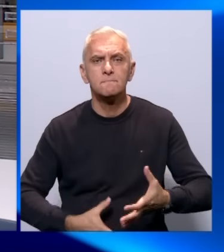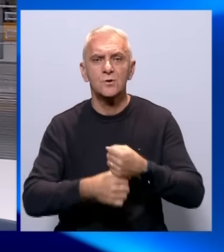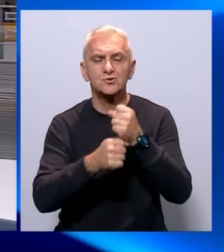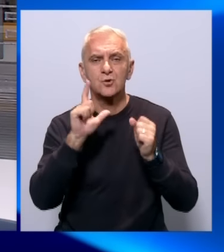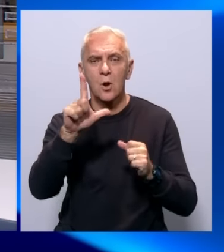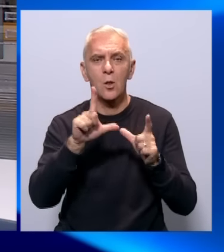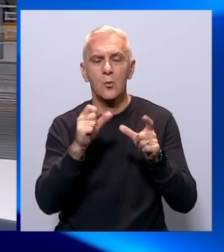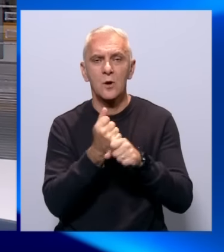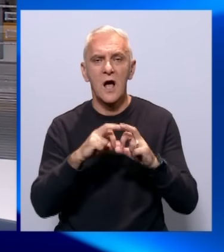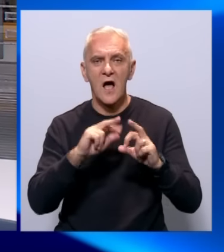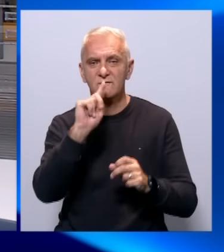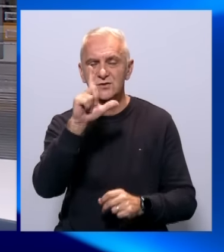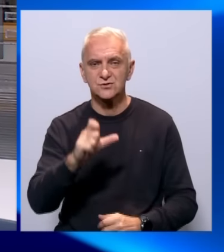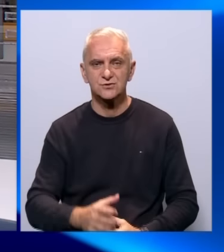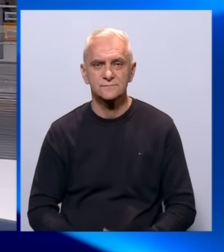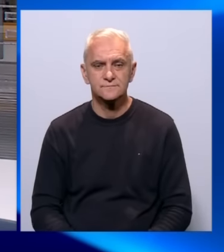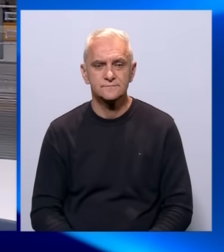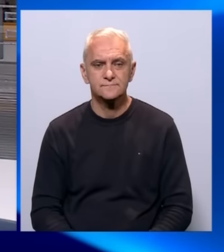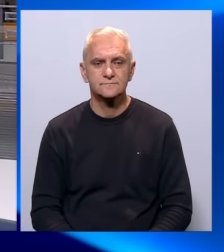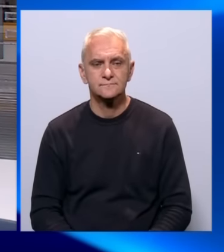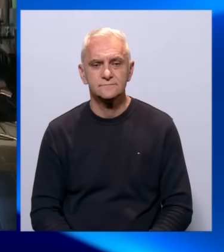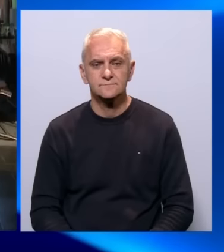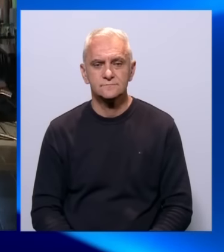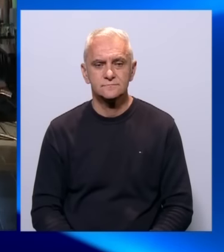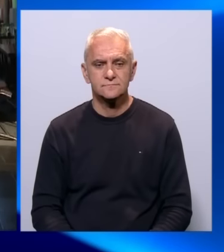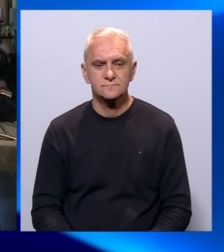podršku Zijadu Lugaviću.